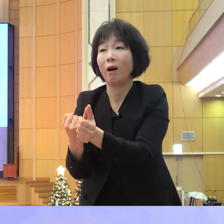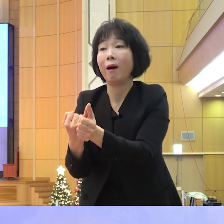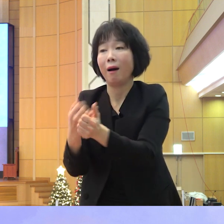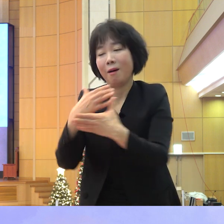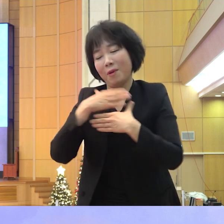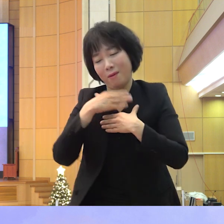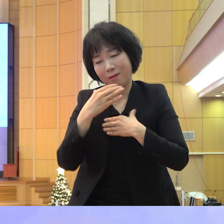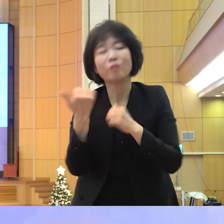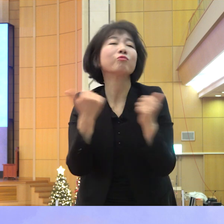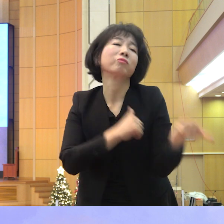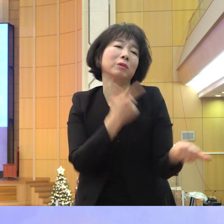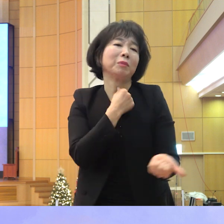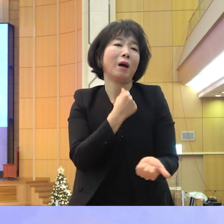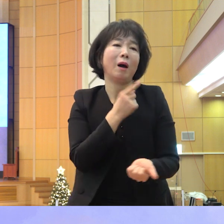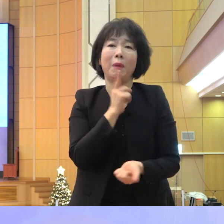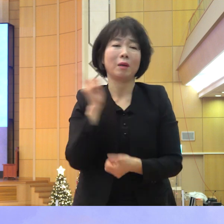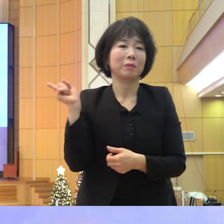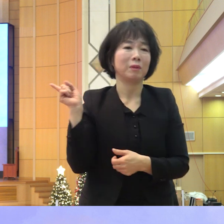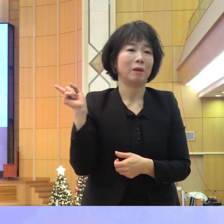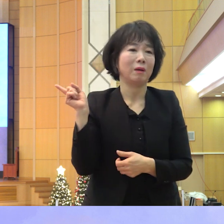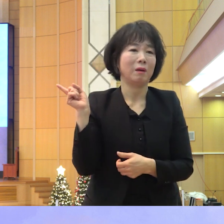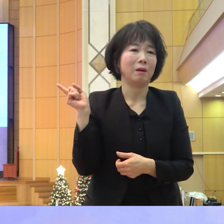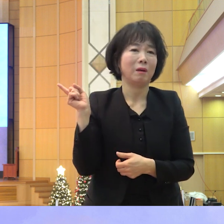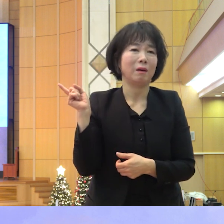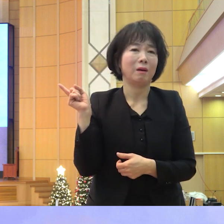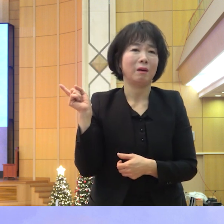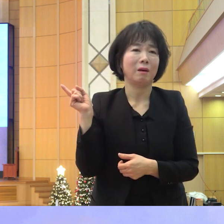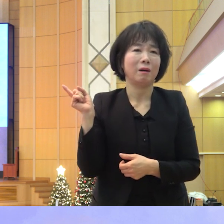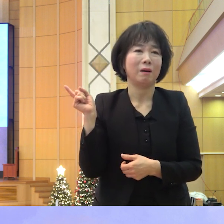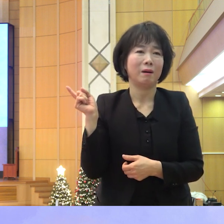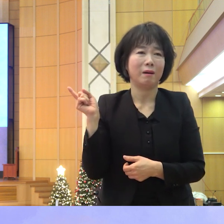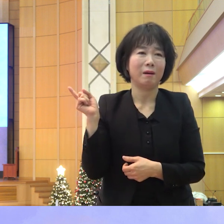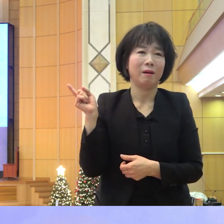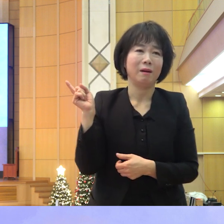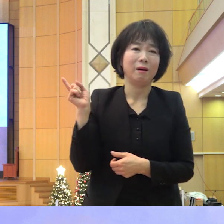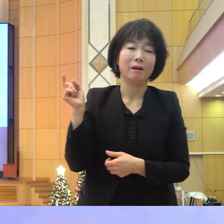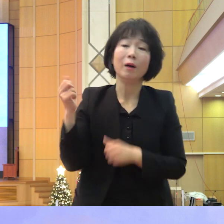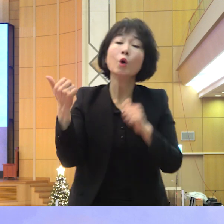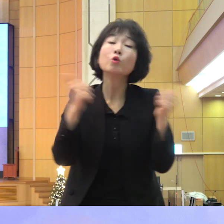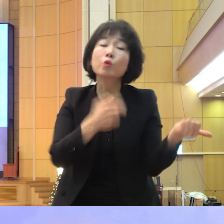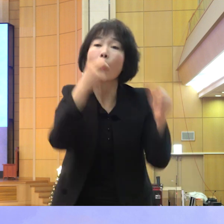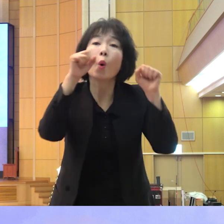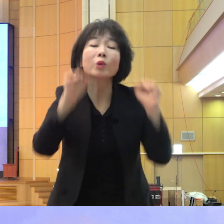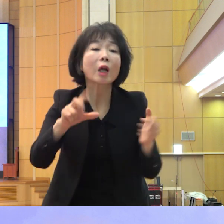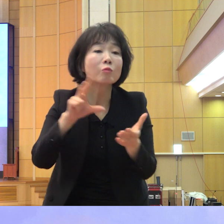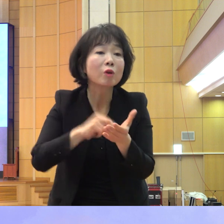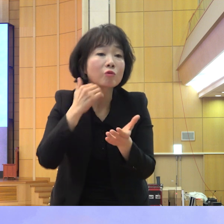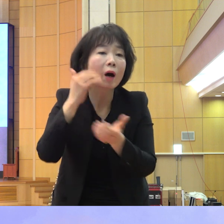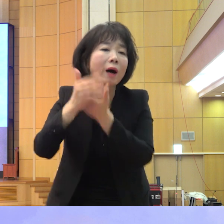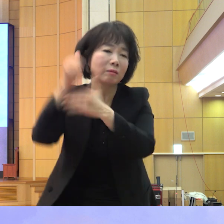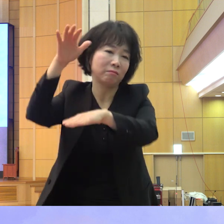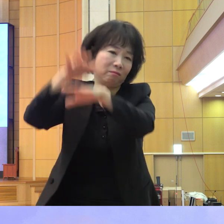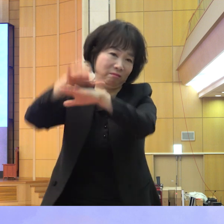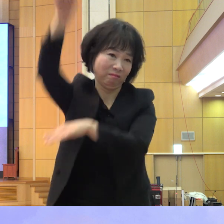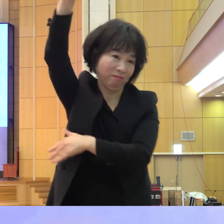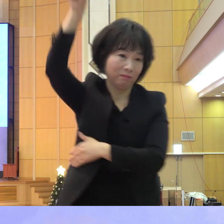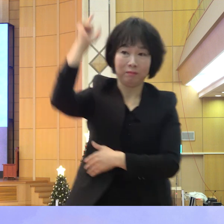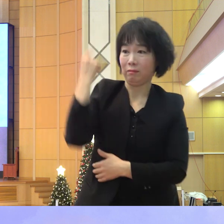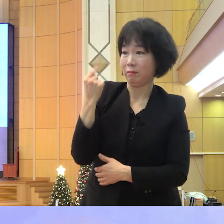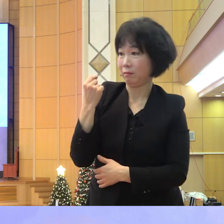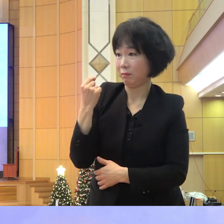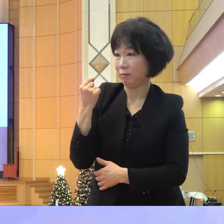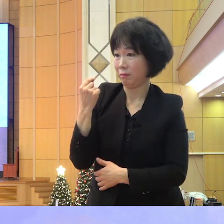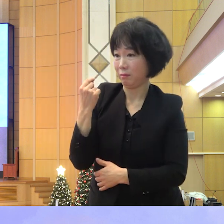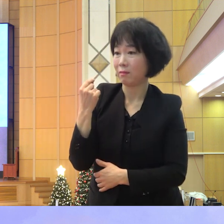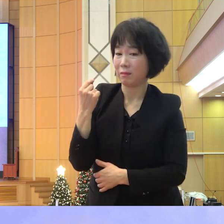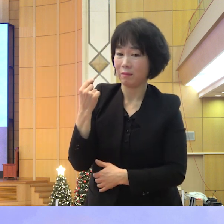의사 선생님에게 사정했다는 거 아닙니까? 근데 그게 뭐 죽고 사는 문제가 의사 마음대로 할 것 같으면 뭐 왜